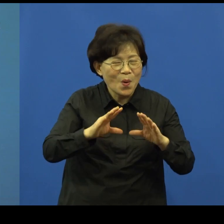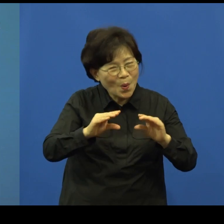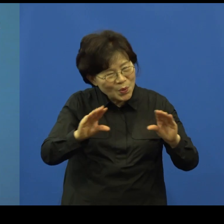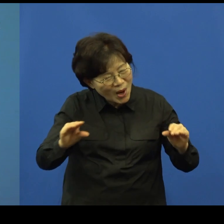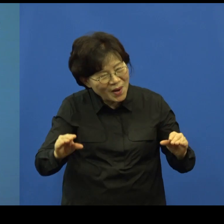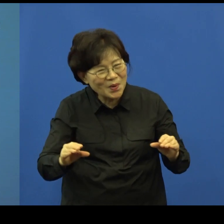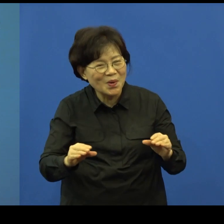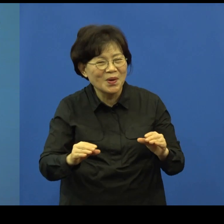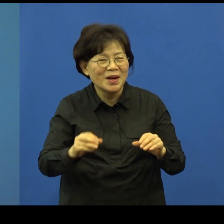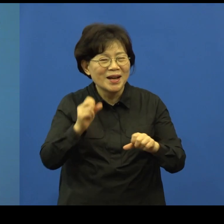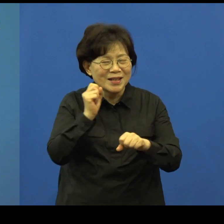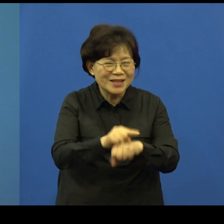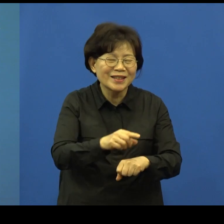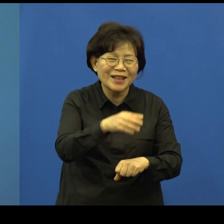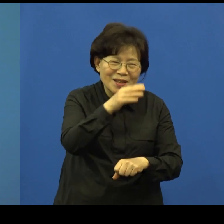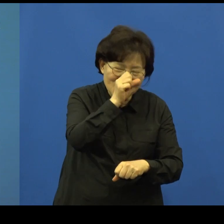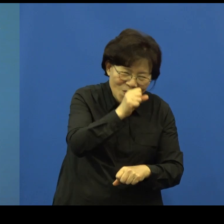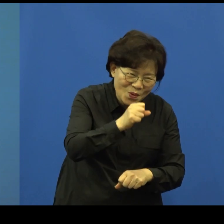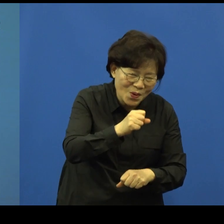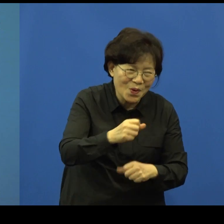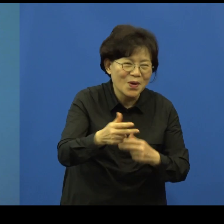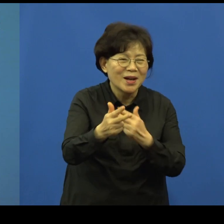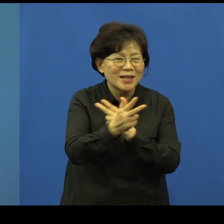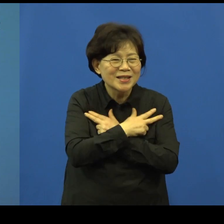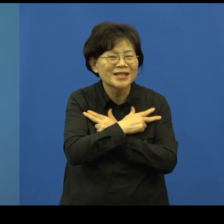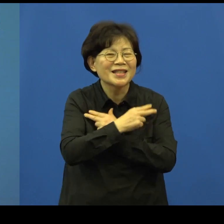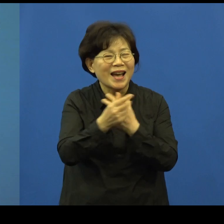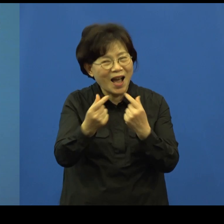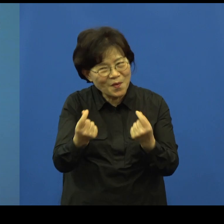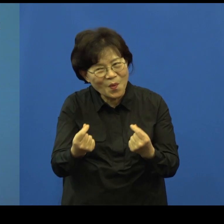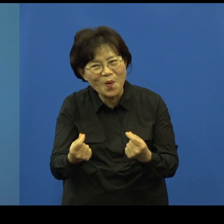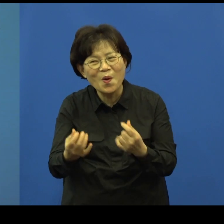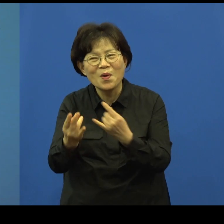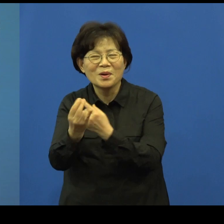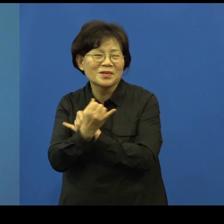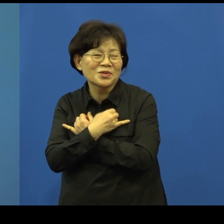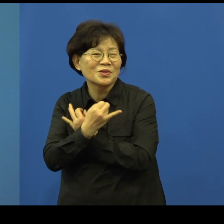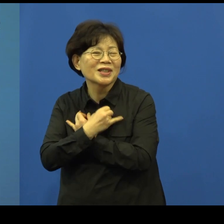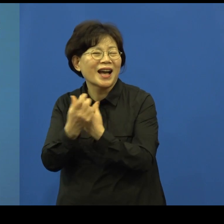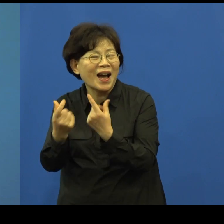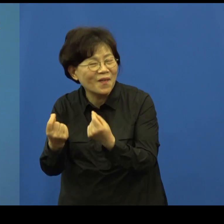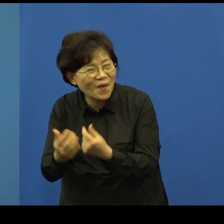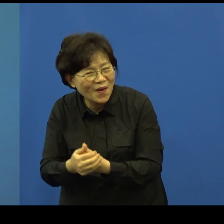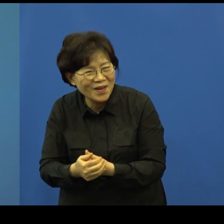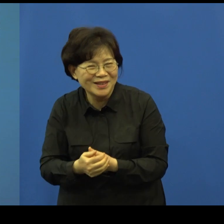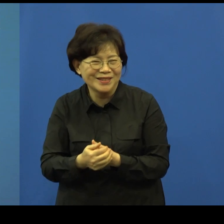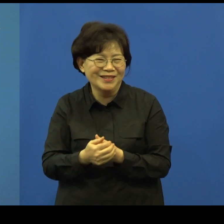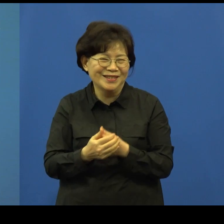한마디. 말 안 하면 굉장히 무식하는 거예요.